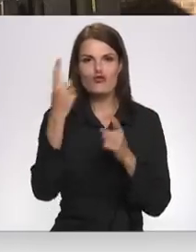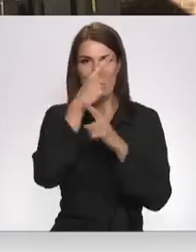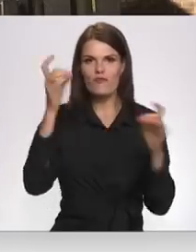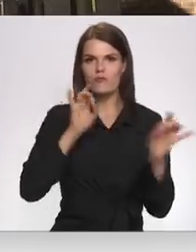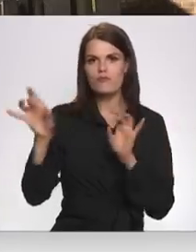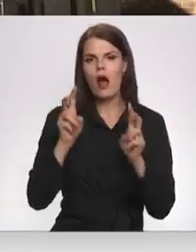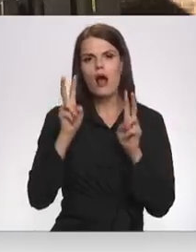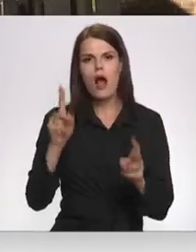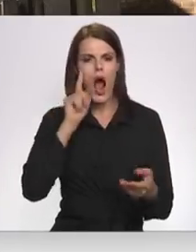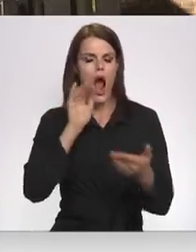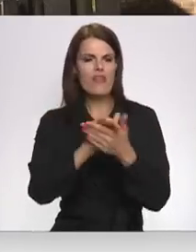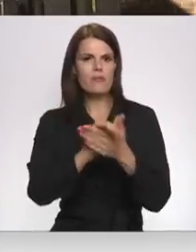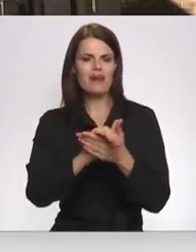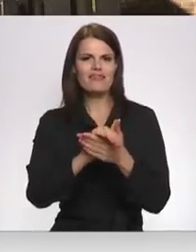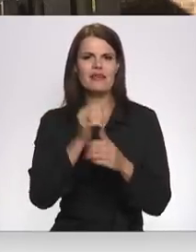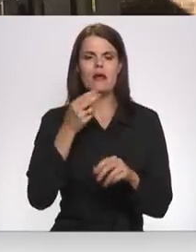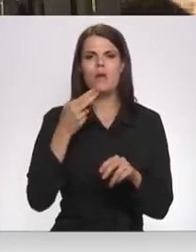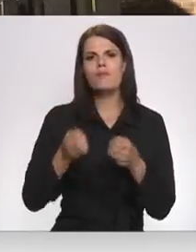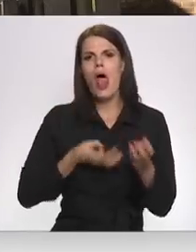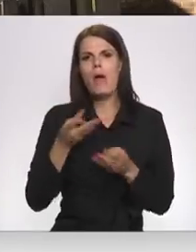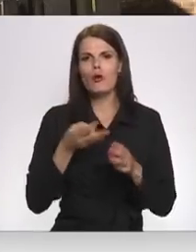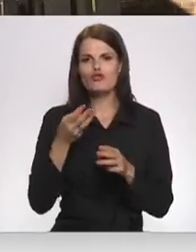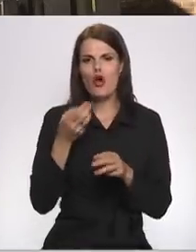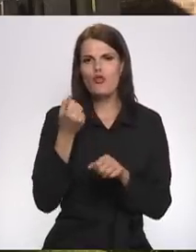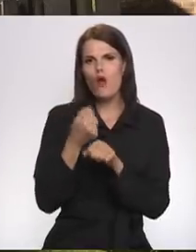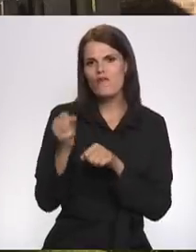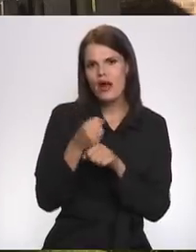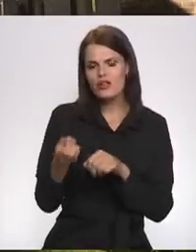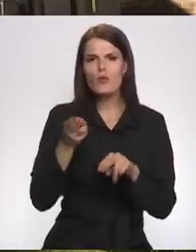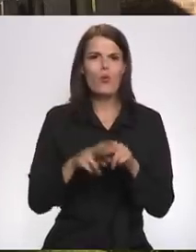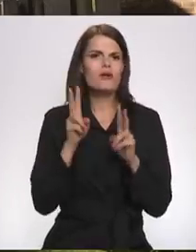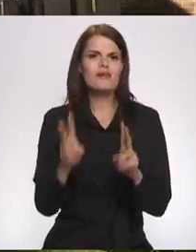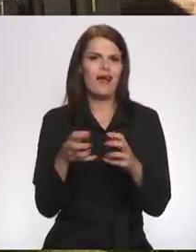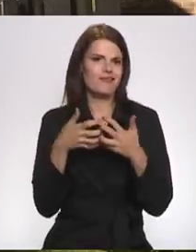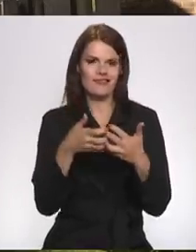ar to cīnīties. Ģirds Zvirbulis, Ingus Graudiņš, Sandris Polis, Latvijas televīzija.